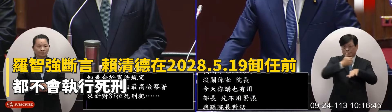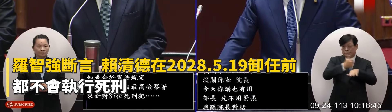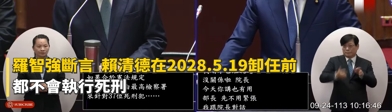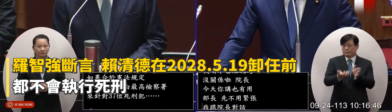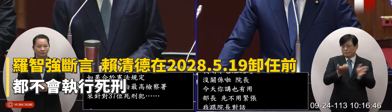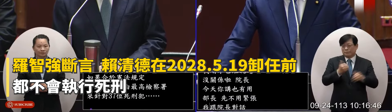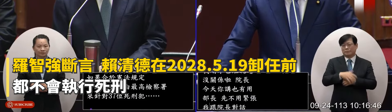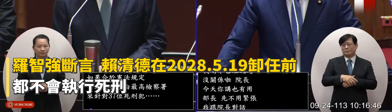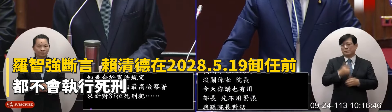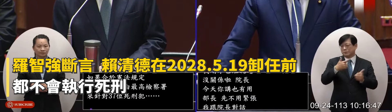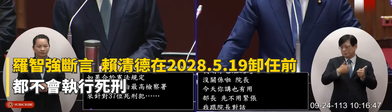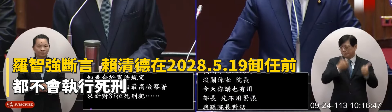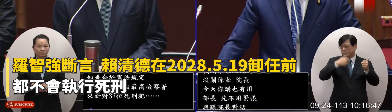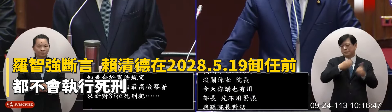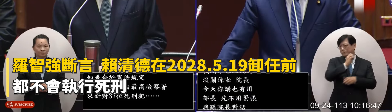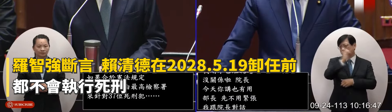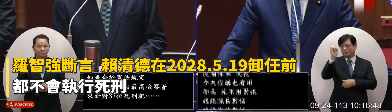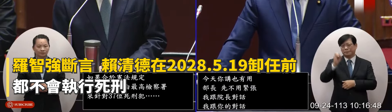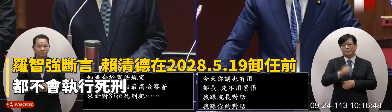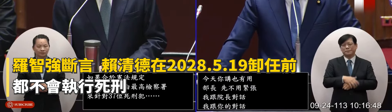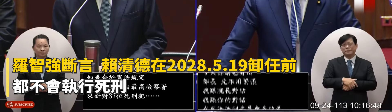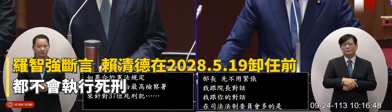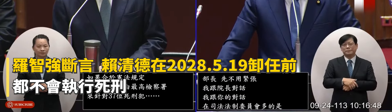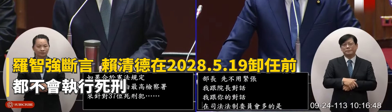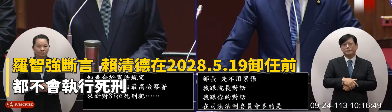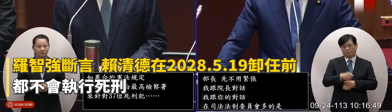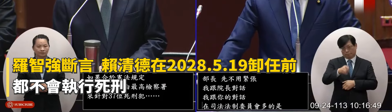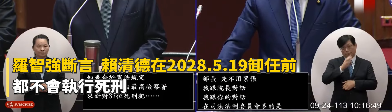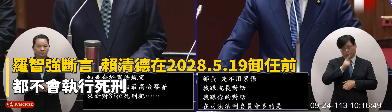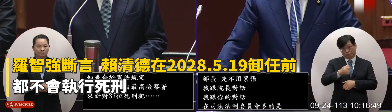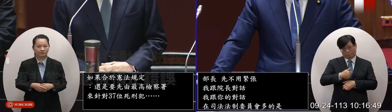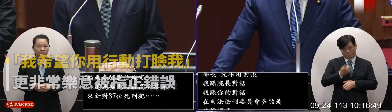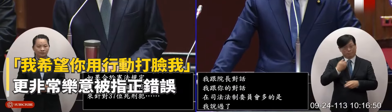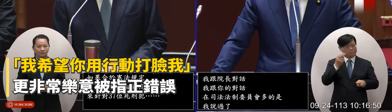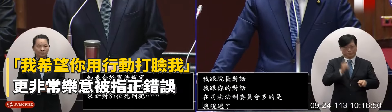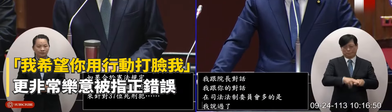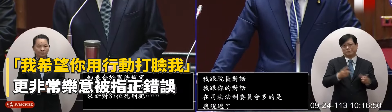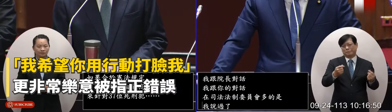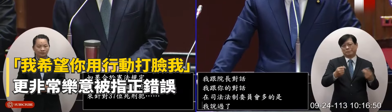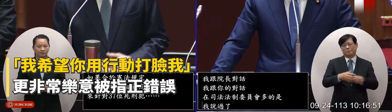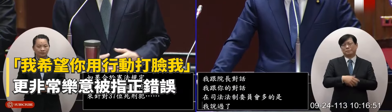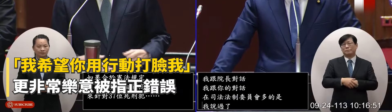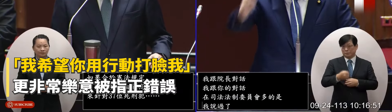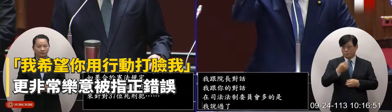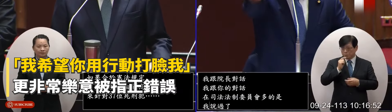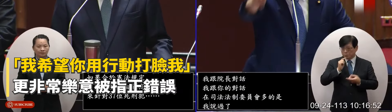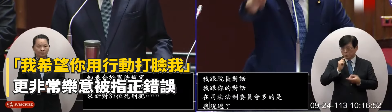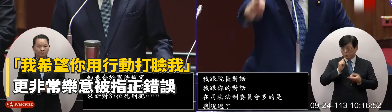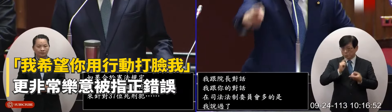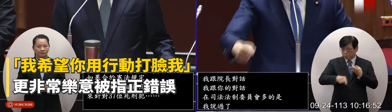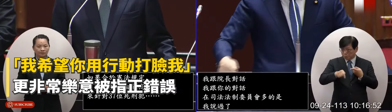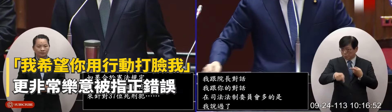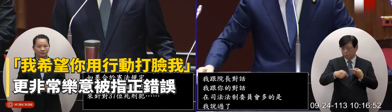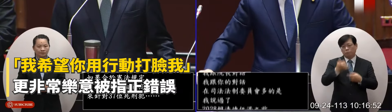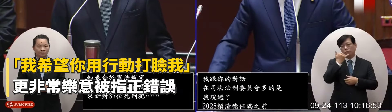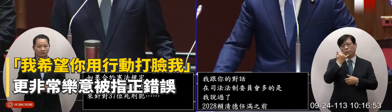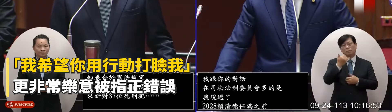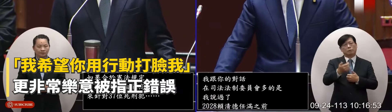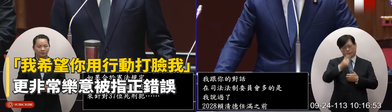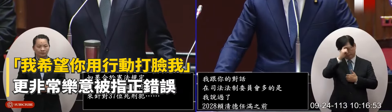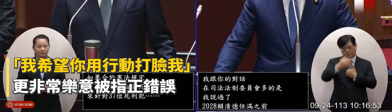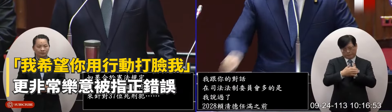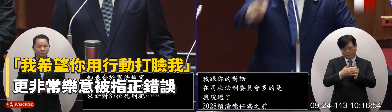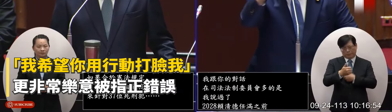说，一个死刑都不会执行。这就叫做实质废死，你可以否定这句话，但我希望你把我否定